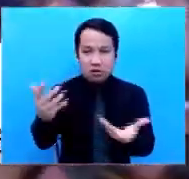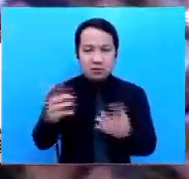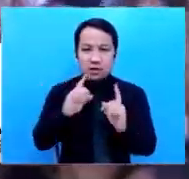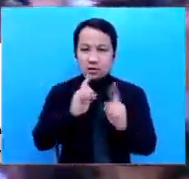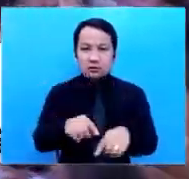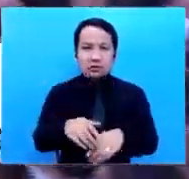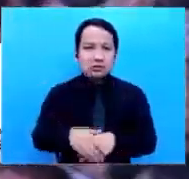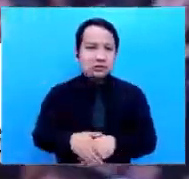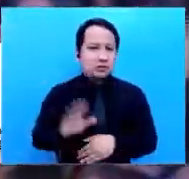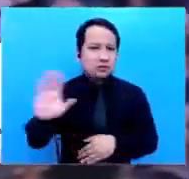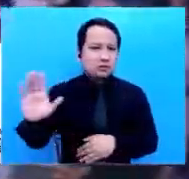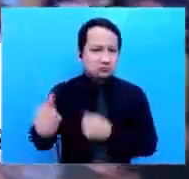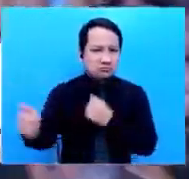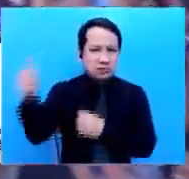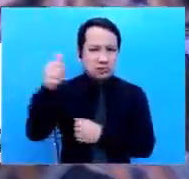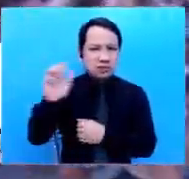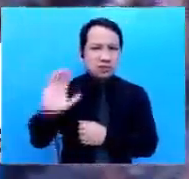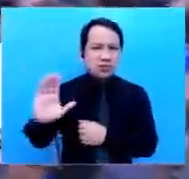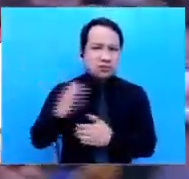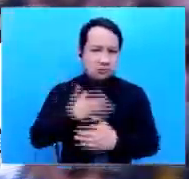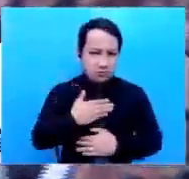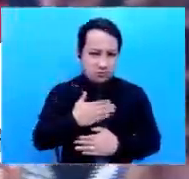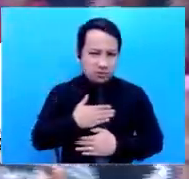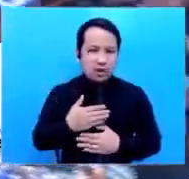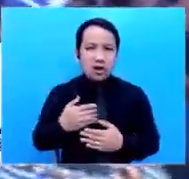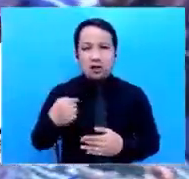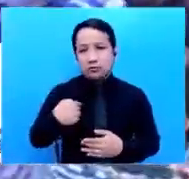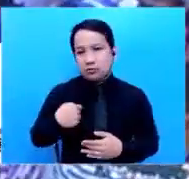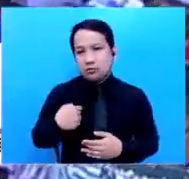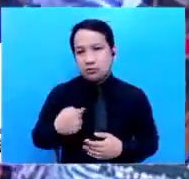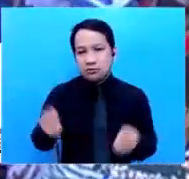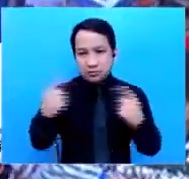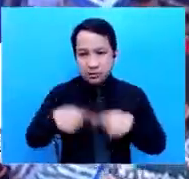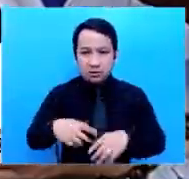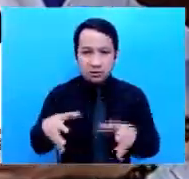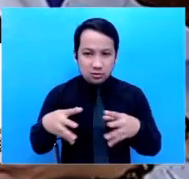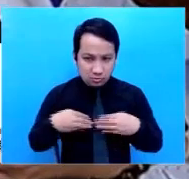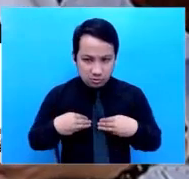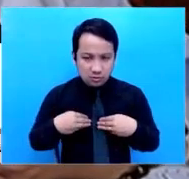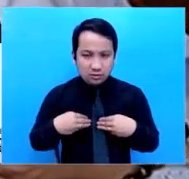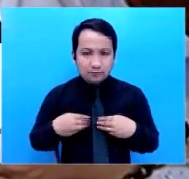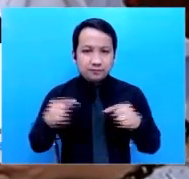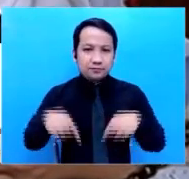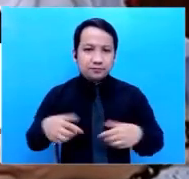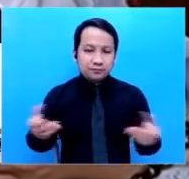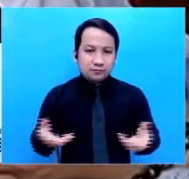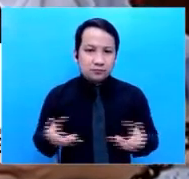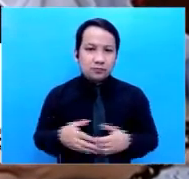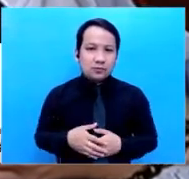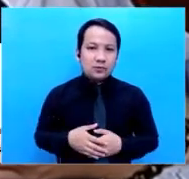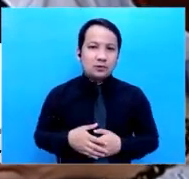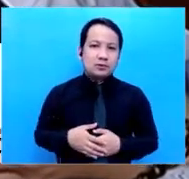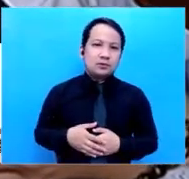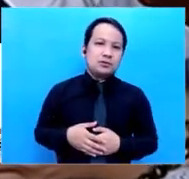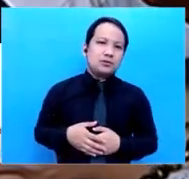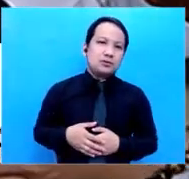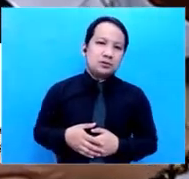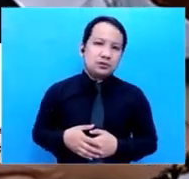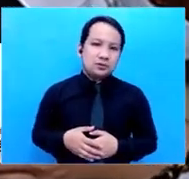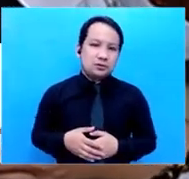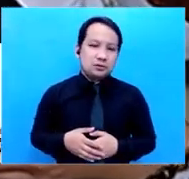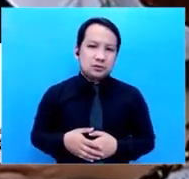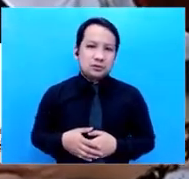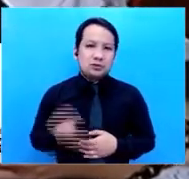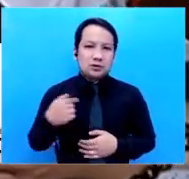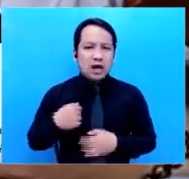silang pangunahan. Basta masaya na ako na tinatanggap nila tayo rito. Baka mutual understanding na ba? Mutual